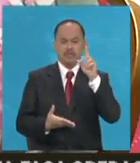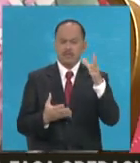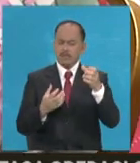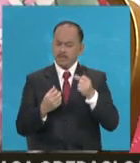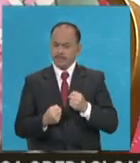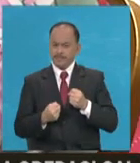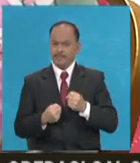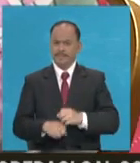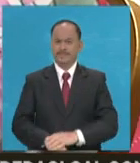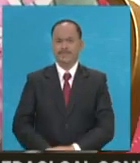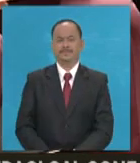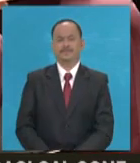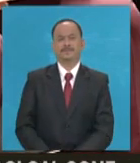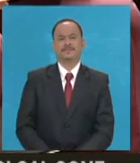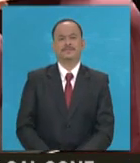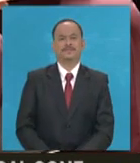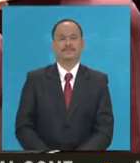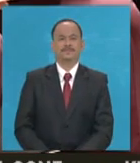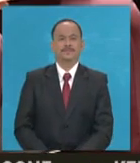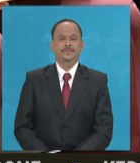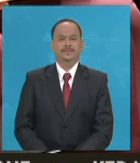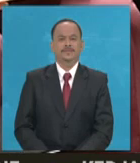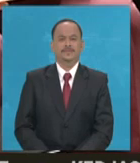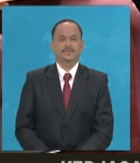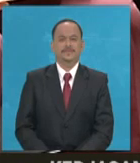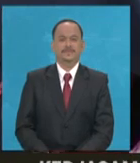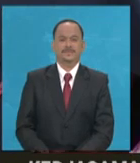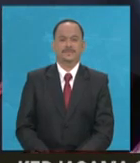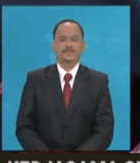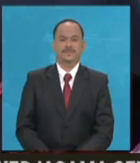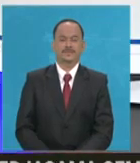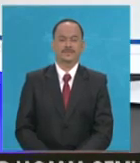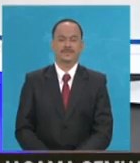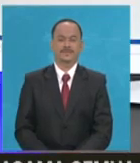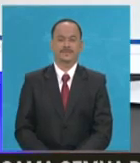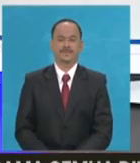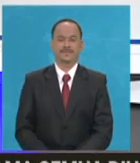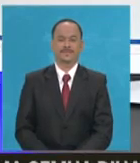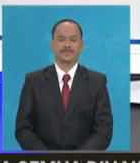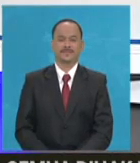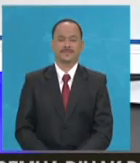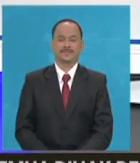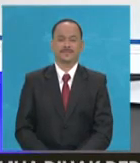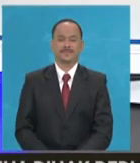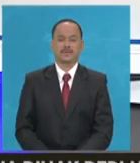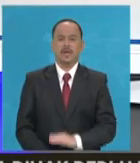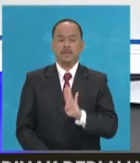Ta'ala tetap menerima wahyu telah menerima perintah dari pada masa